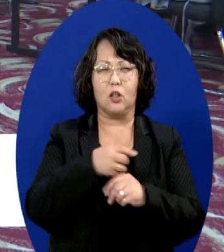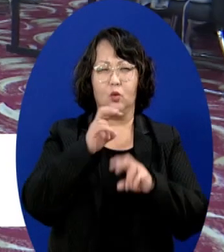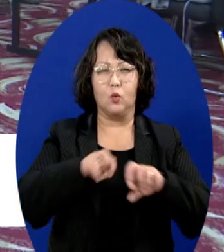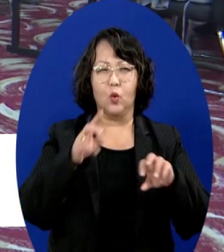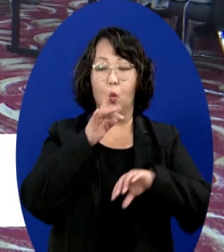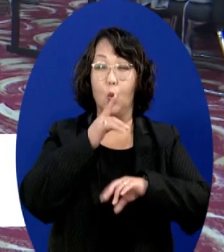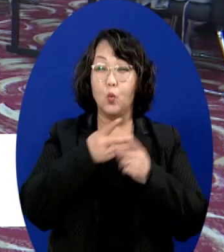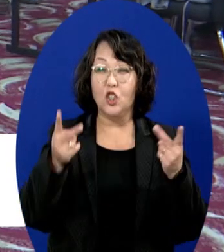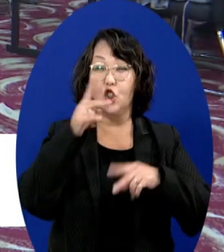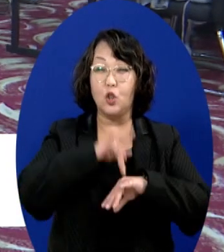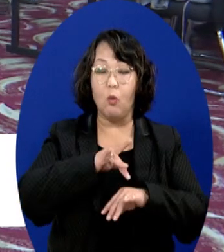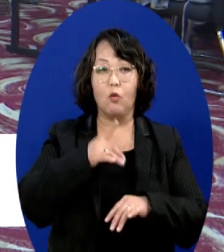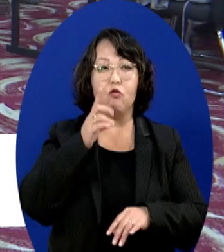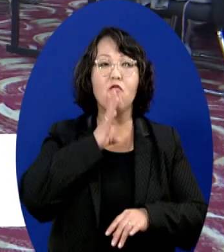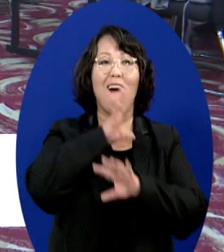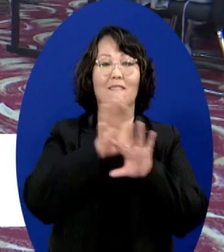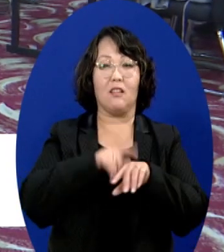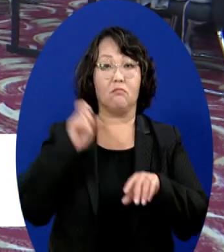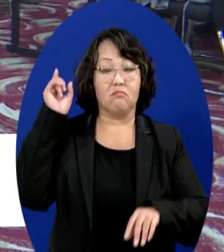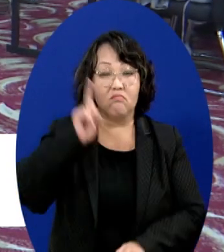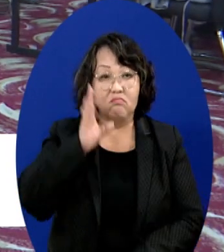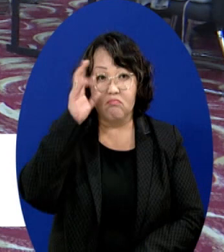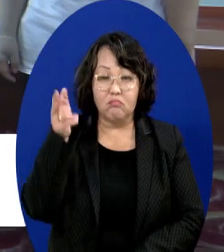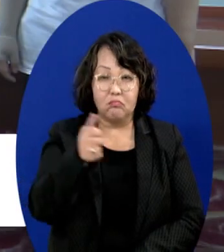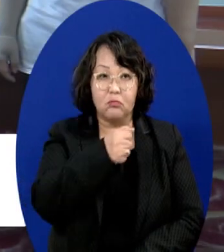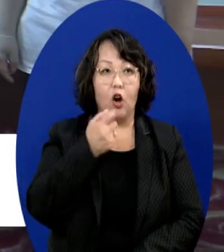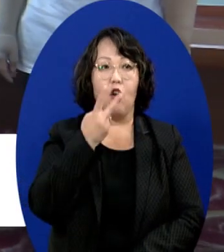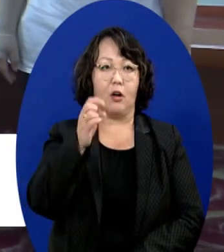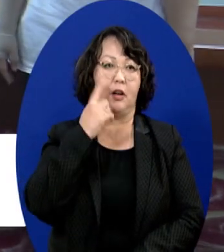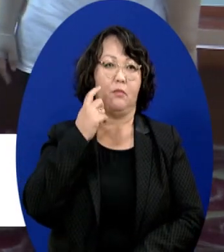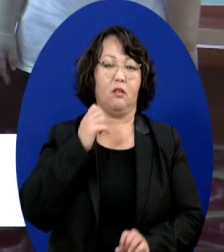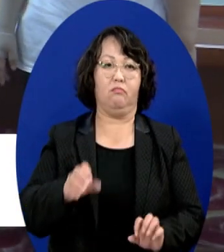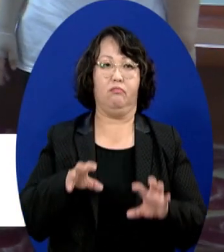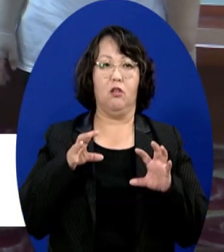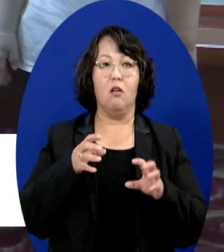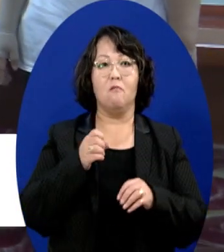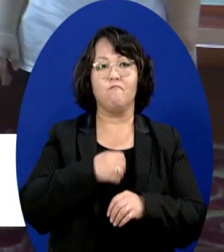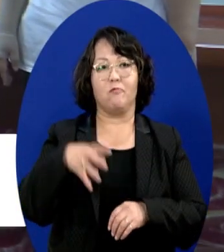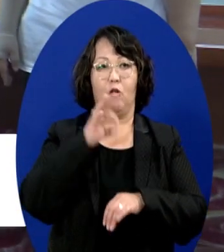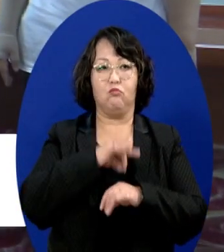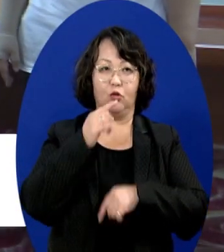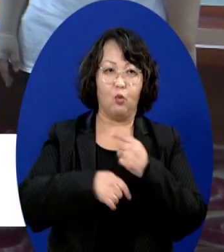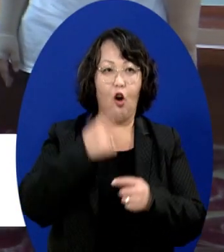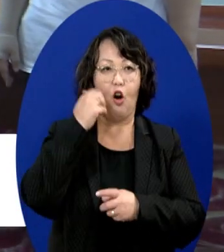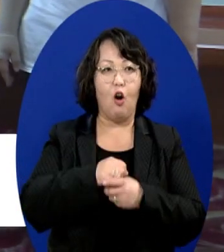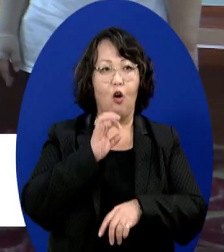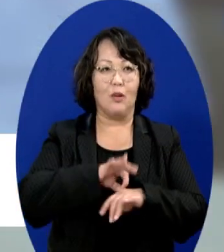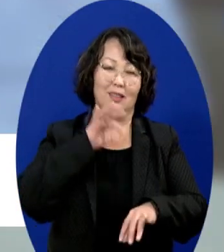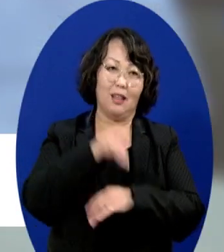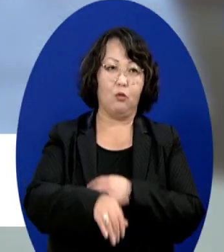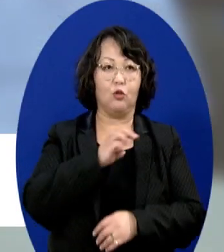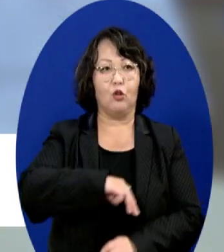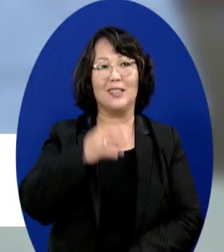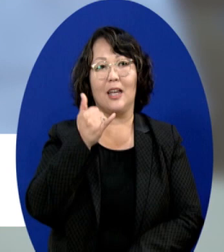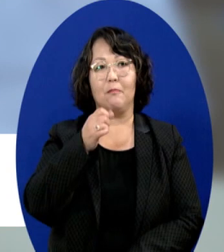очиход хөхний хорт хавдрыг даван туулж байгаа 20 гаруй эмэгтэй зугулсан байлаа. Тэд өнөөдөр хорт хавдрын тухай ойлголт өвчнөө даван туулах шаардлагатай зарим